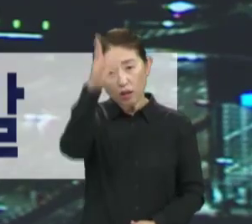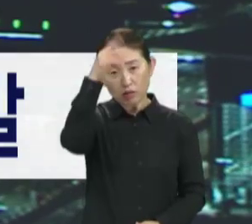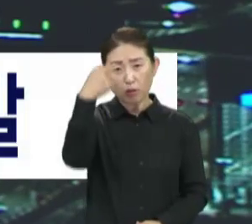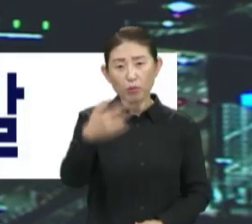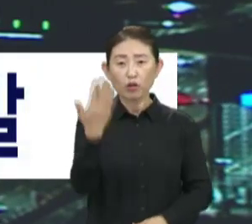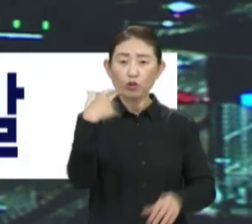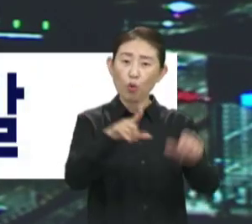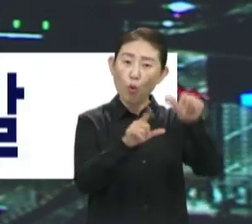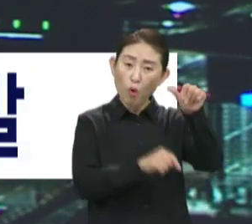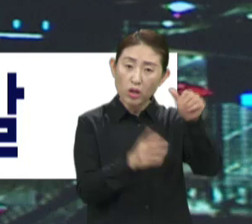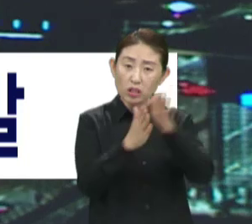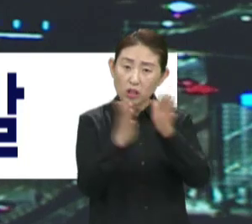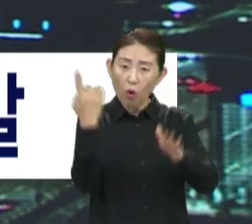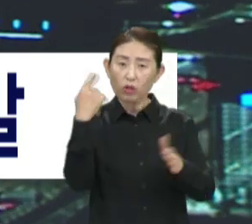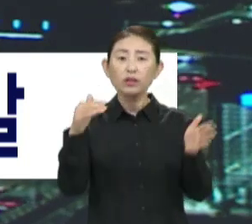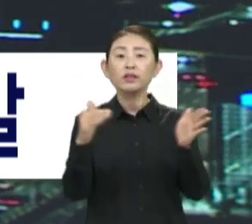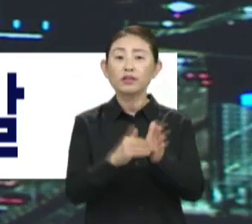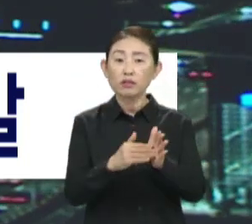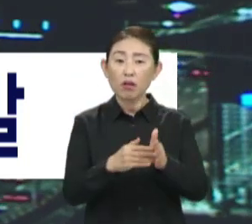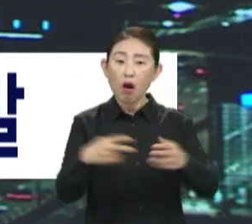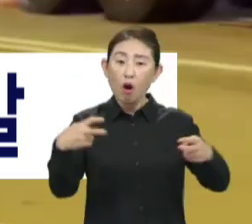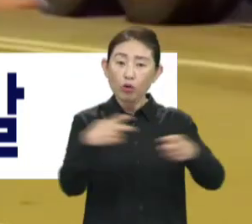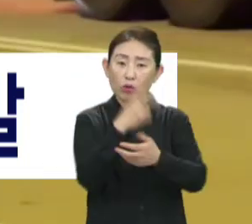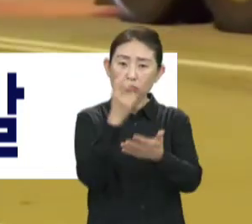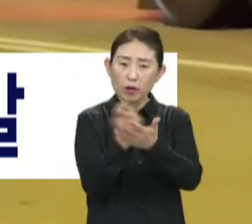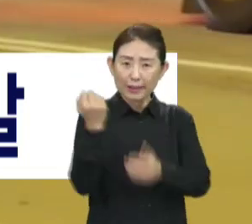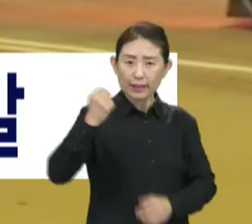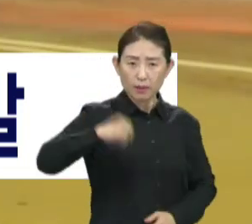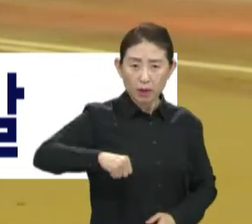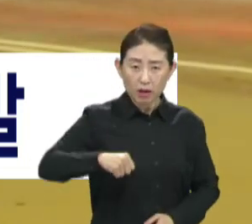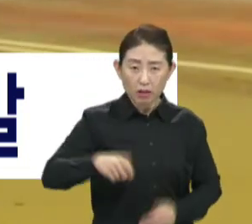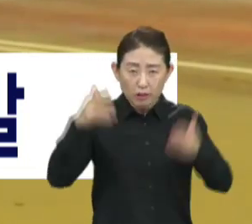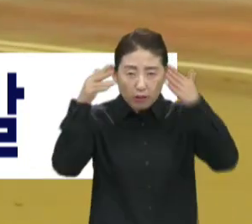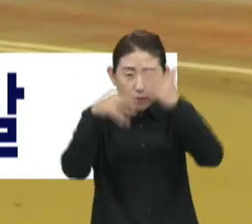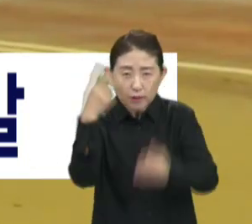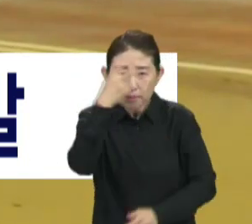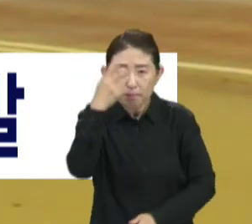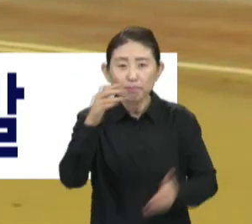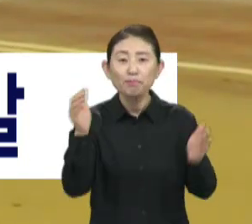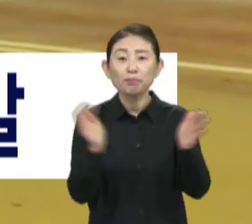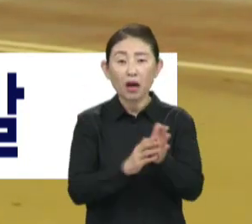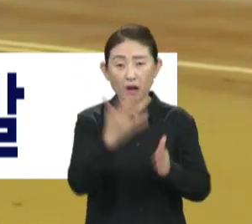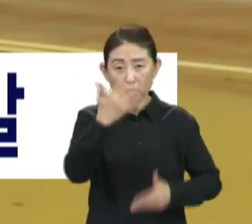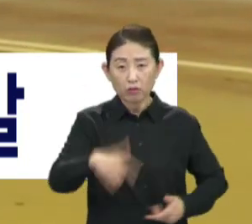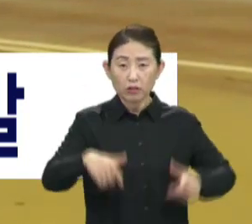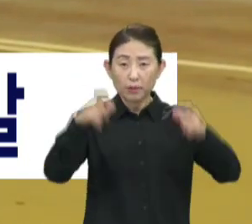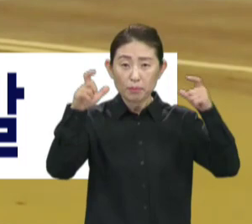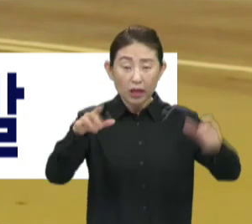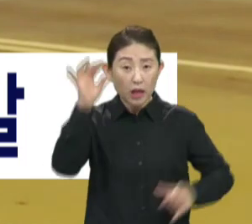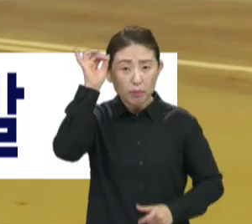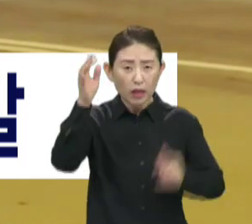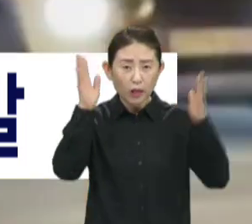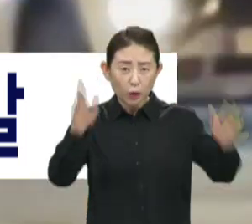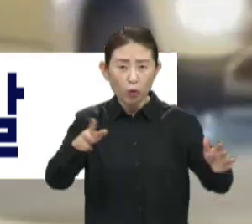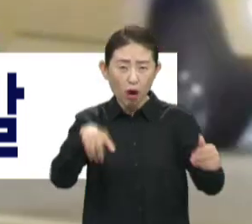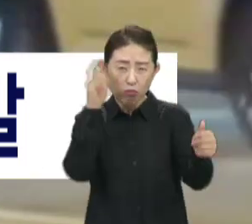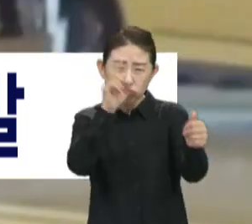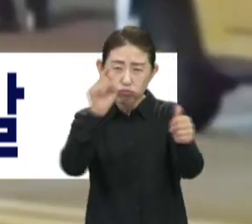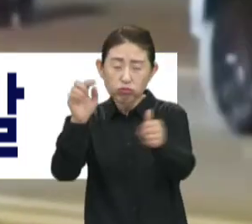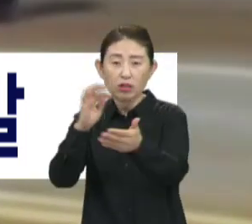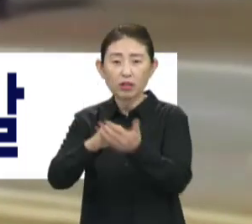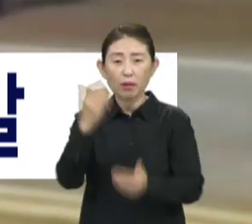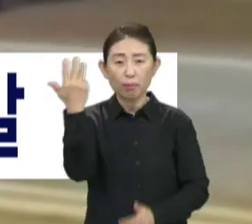경찰이 지난 5월부터 어제까지 교통법규 위반 행위에 대해 집중 단속을 벌인 결과 충남에서만 100일 동안